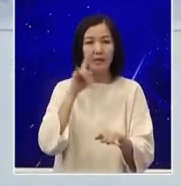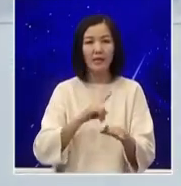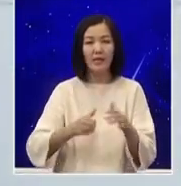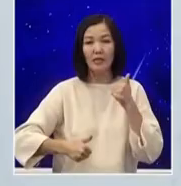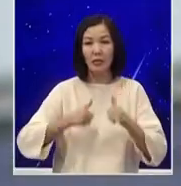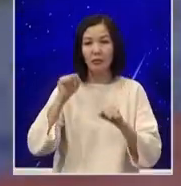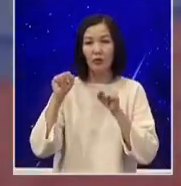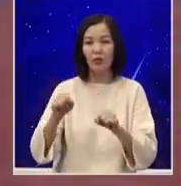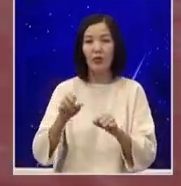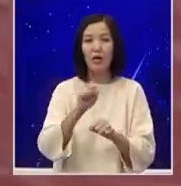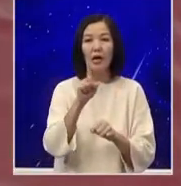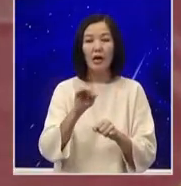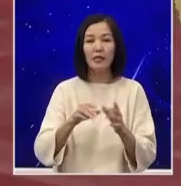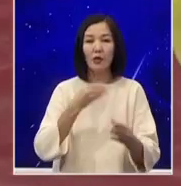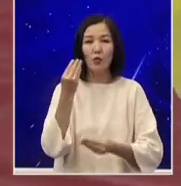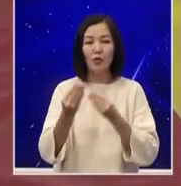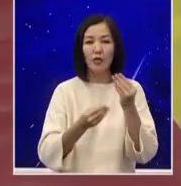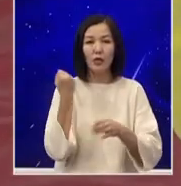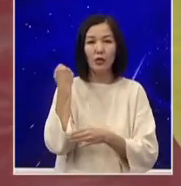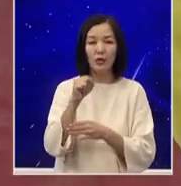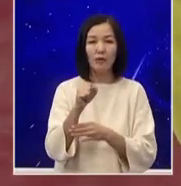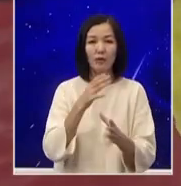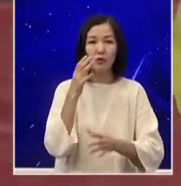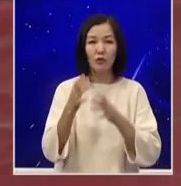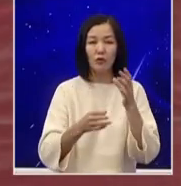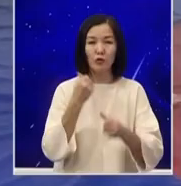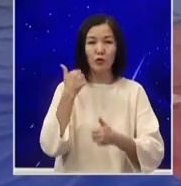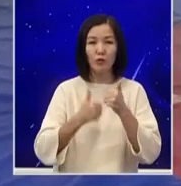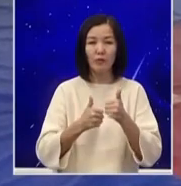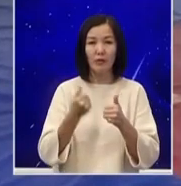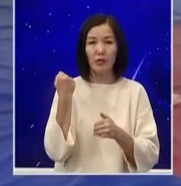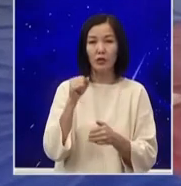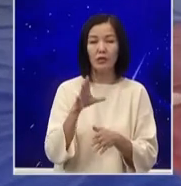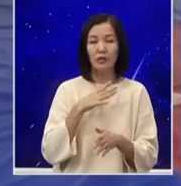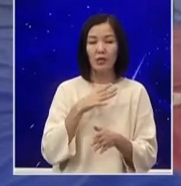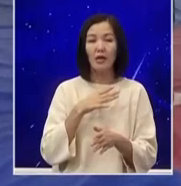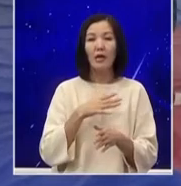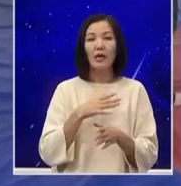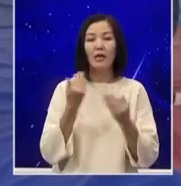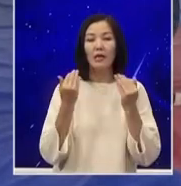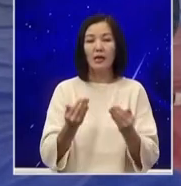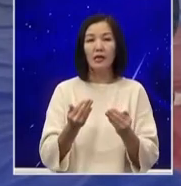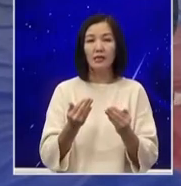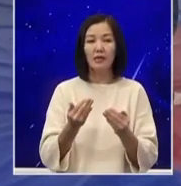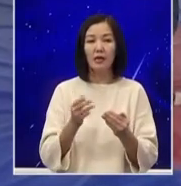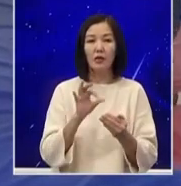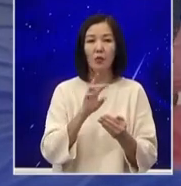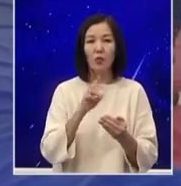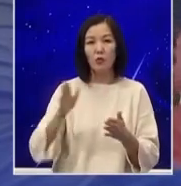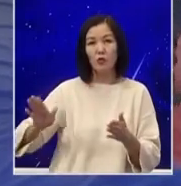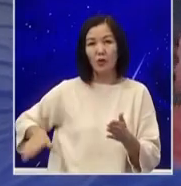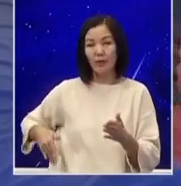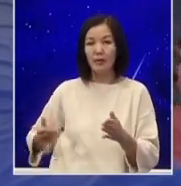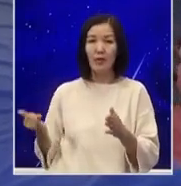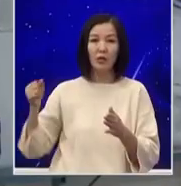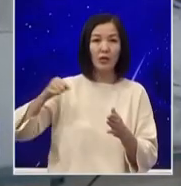Азия ойындарының жеңімпазы, дүниежүзілік чемпионаттың бірнеше мәрте жүлдегері қазір бабына келіп қалған. Оң жан басына келетін әдістерді қайталап,